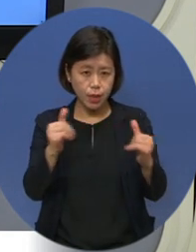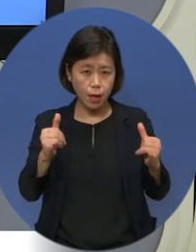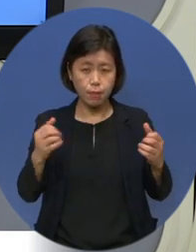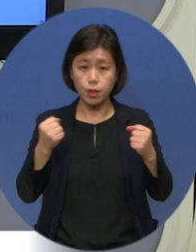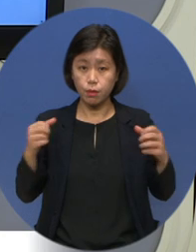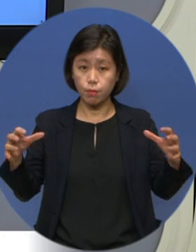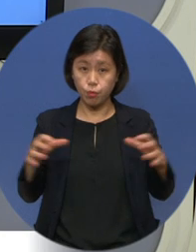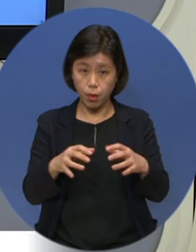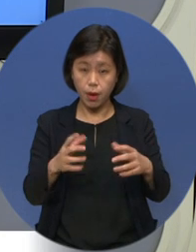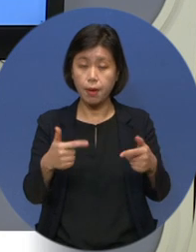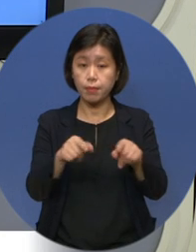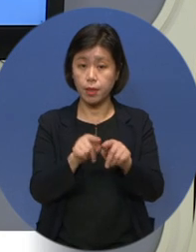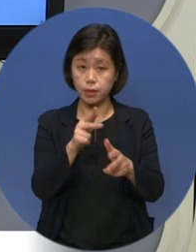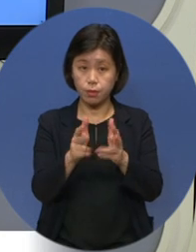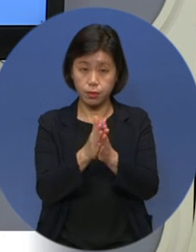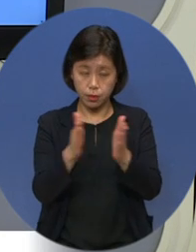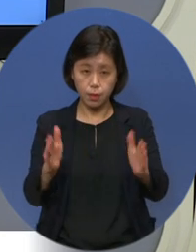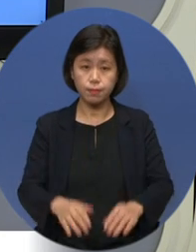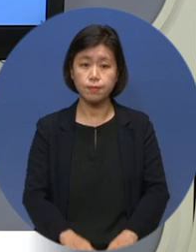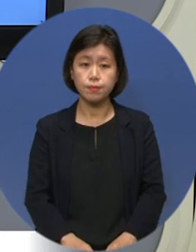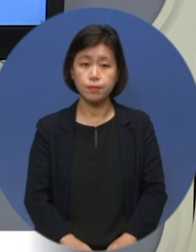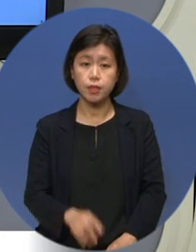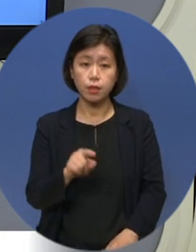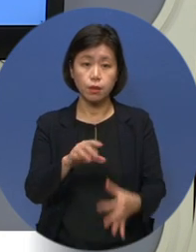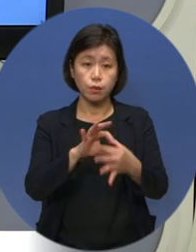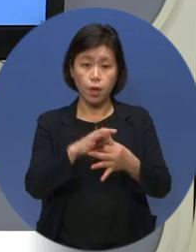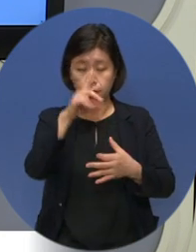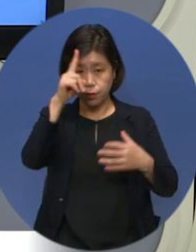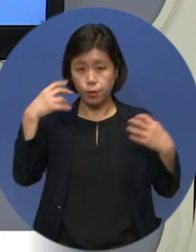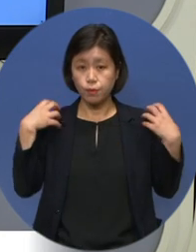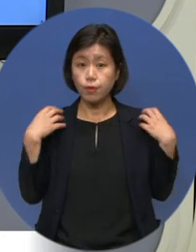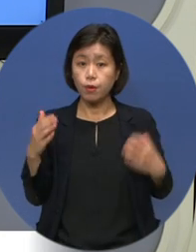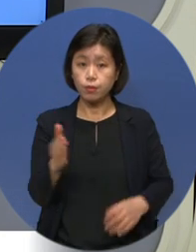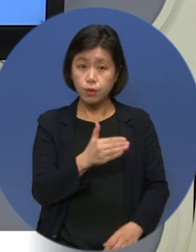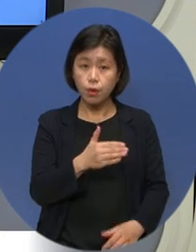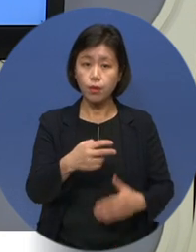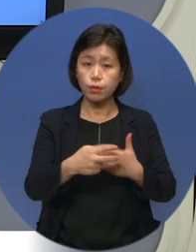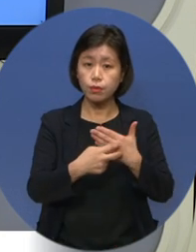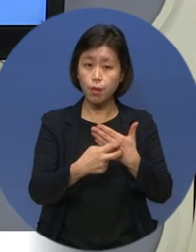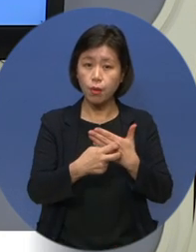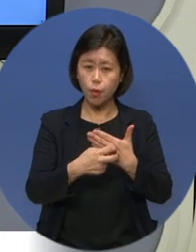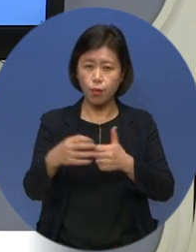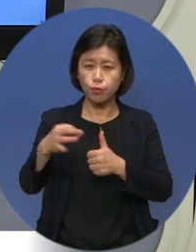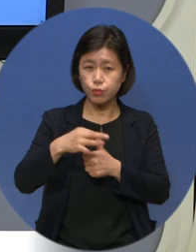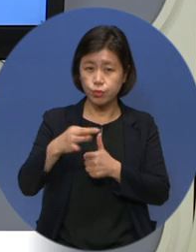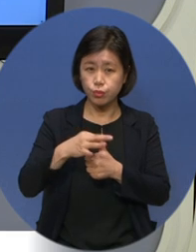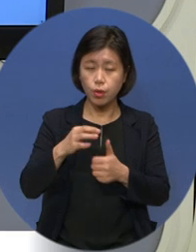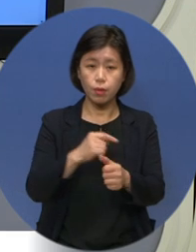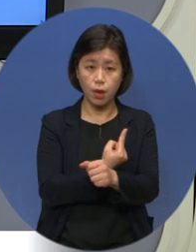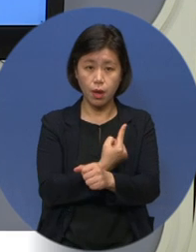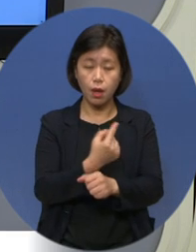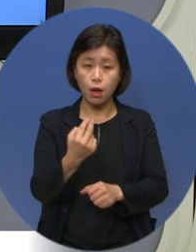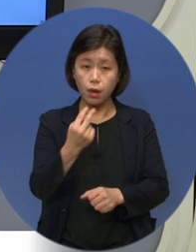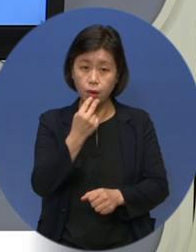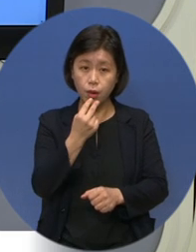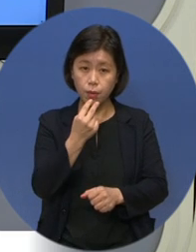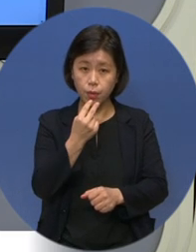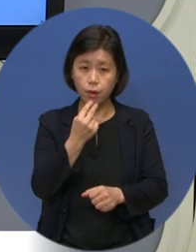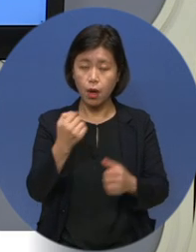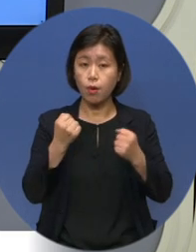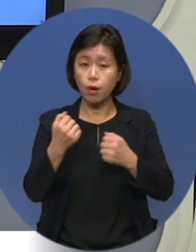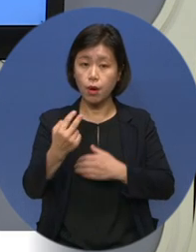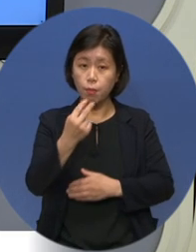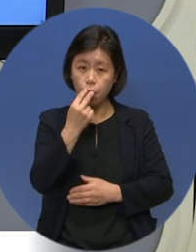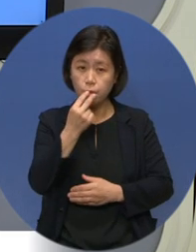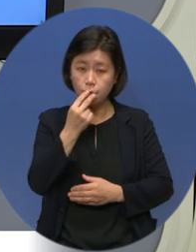이루어져 마련 됐는데요 이를 통해 정부로부터 의료급여 수급자 외에 건강보험료가 월 2만원 이하인